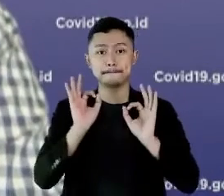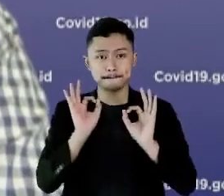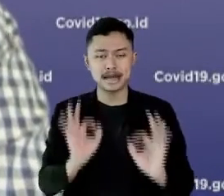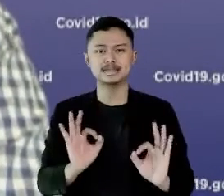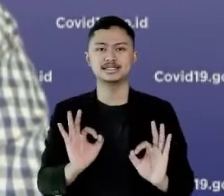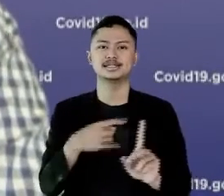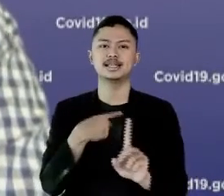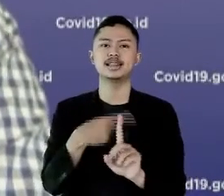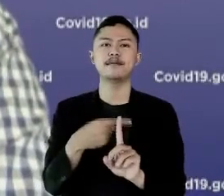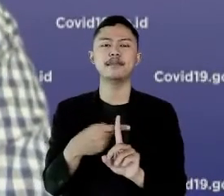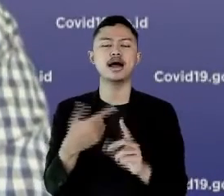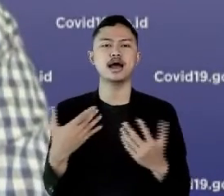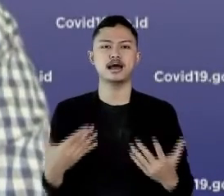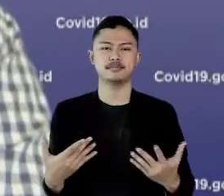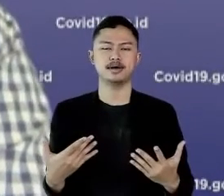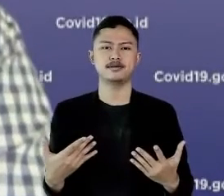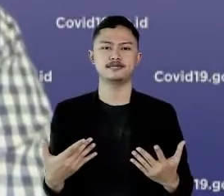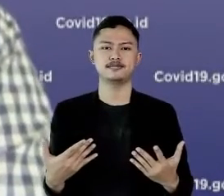kita bisa makin